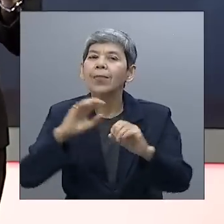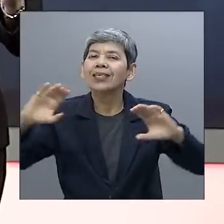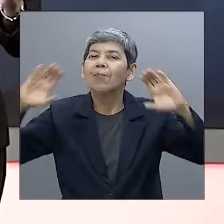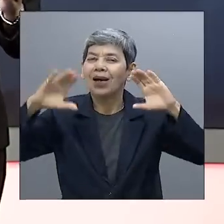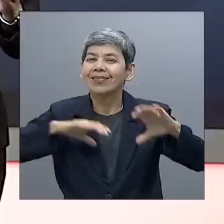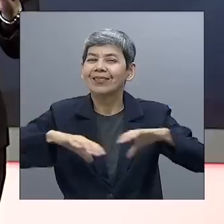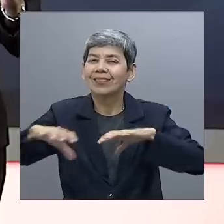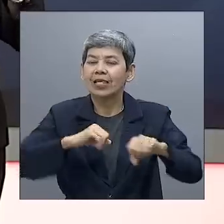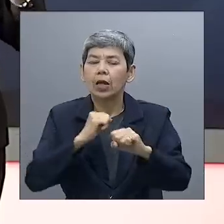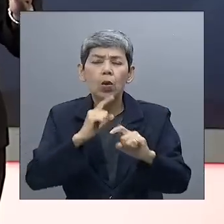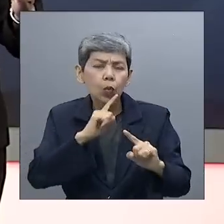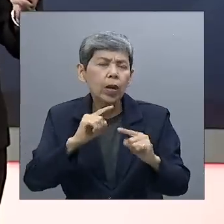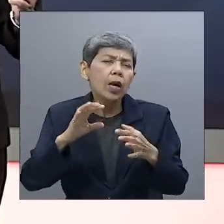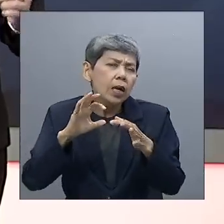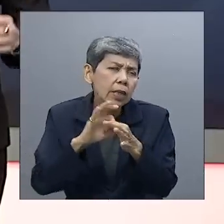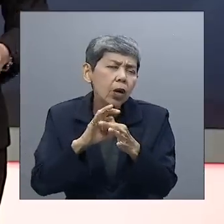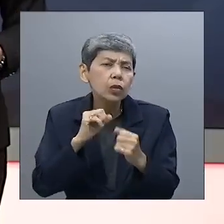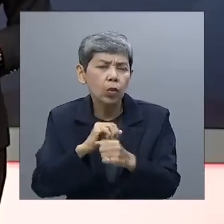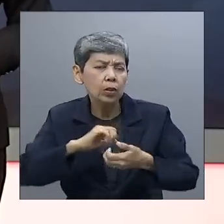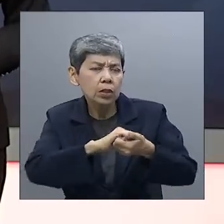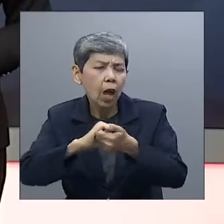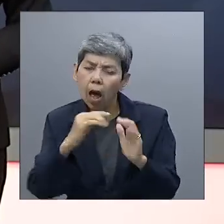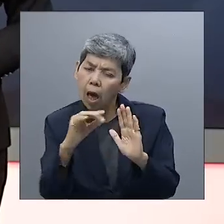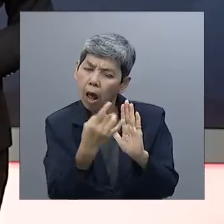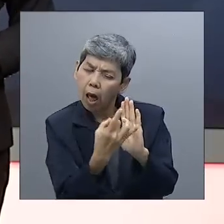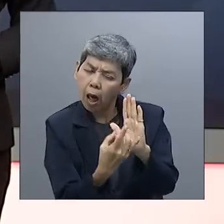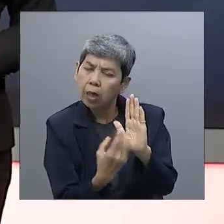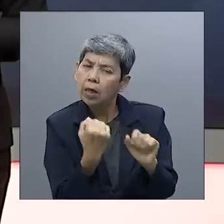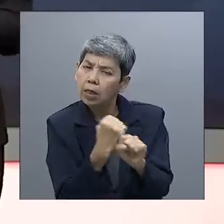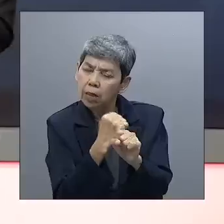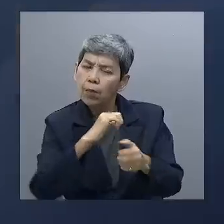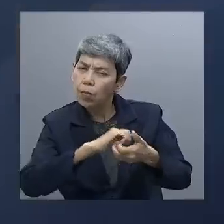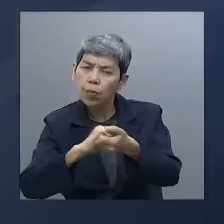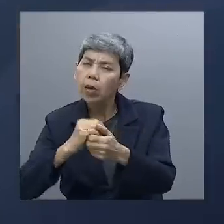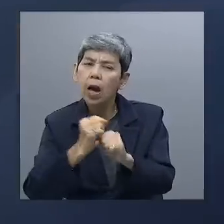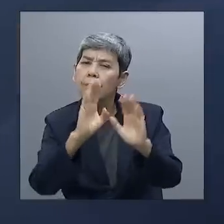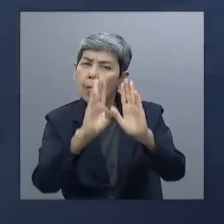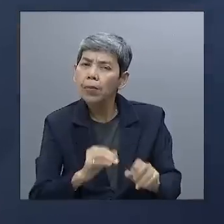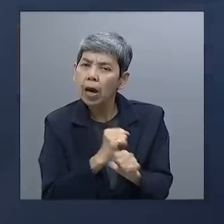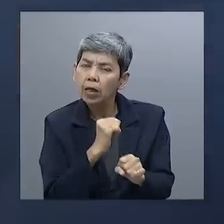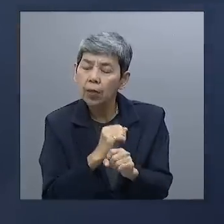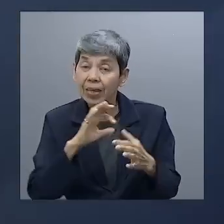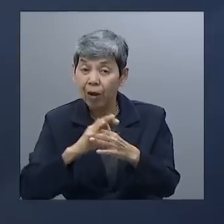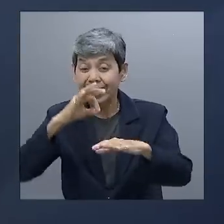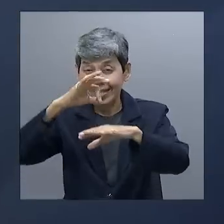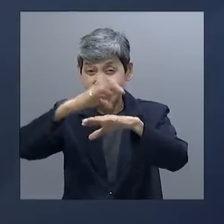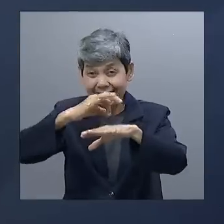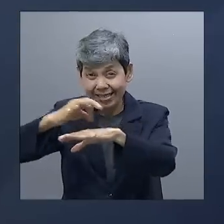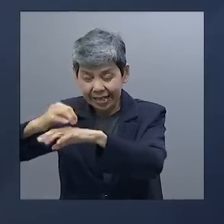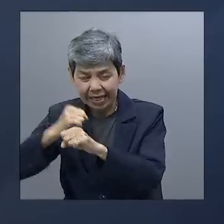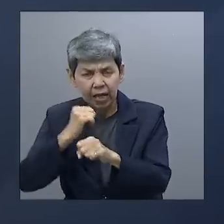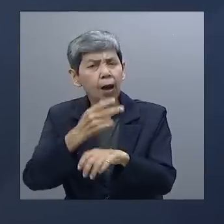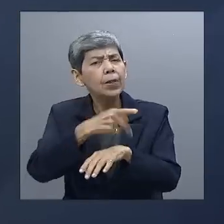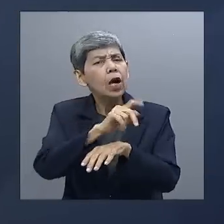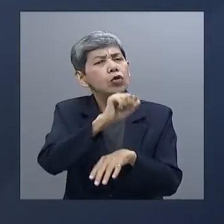แล้วก็มีการถกแถลงกันถึง MOU ที่ได้ร่วมลงนามกันเอาไว้รวมไปถึงเรื่องของตำแหน่งต่างๆจะประธานสภ